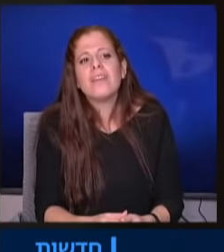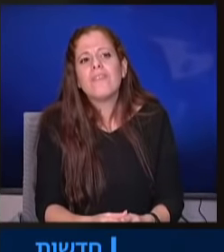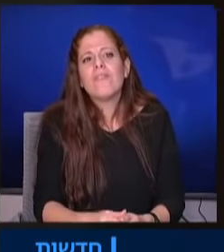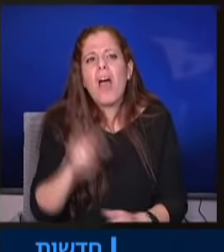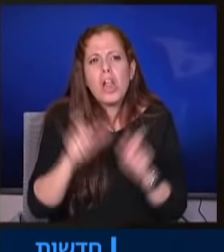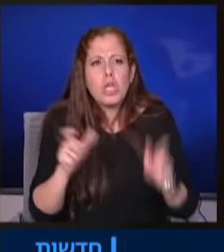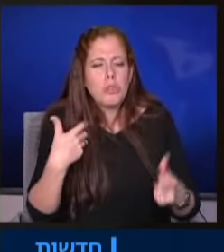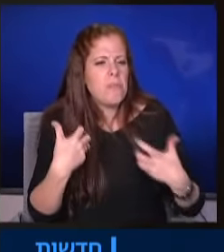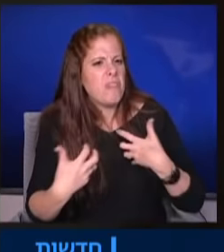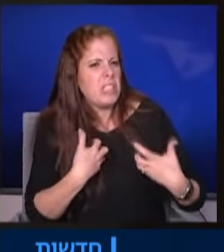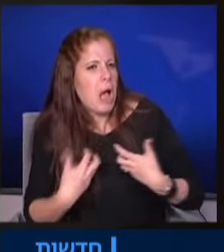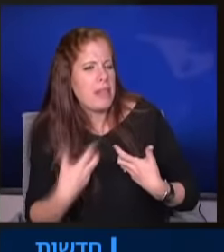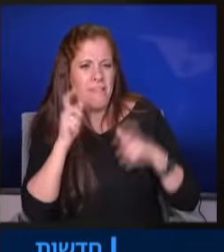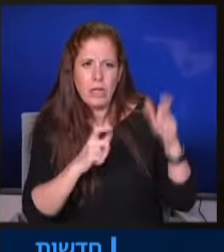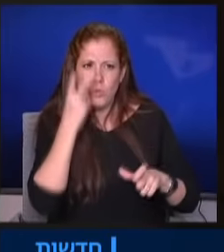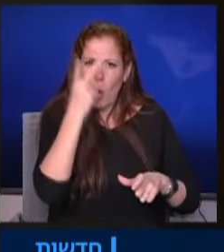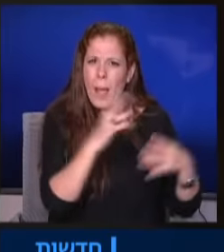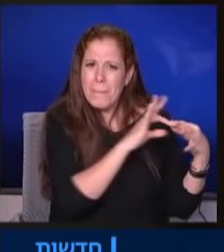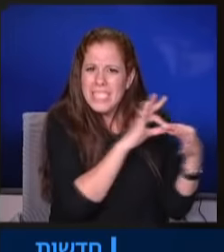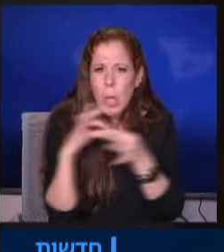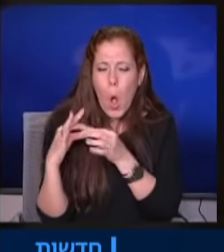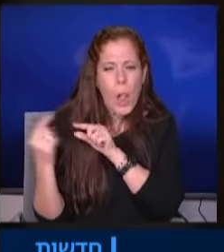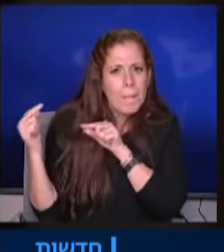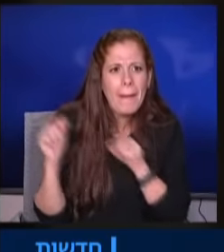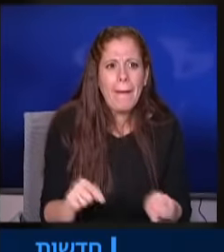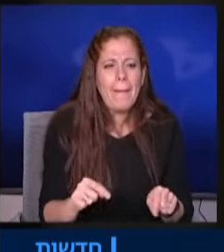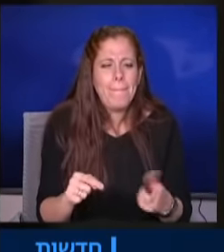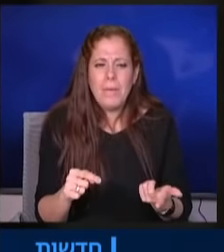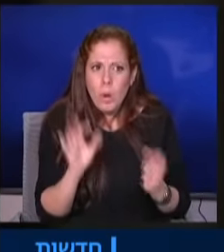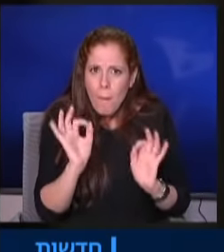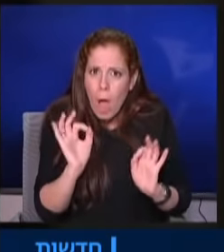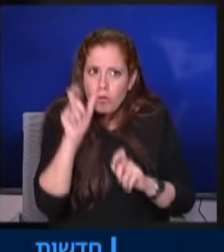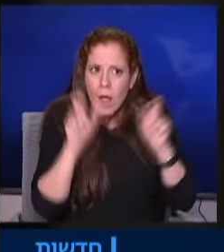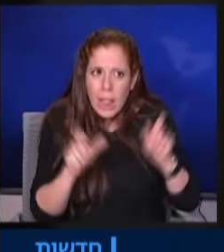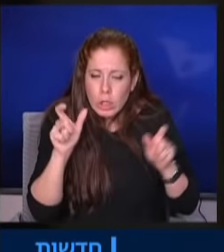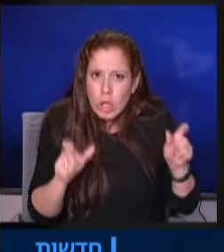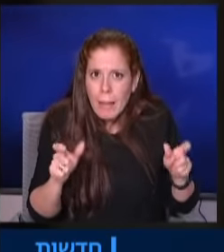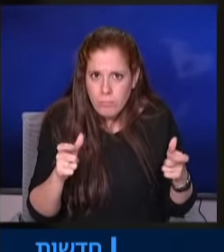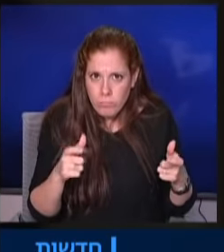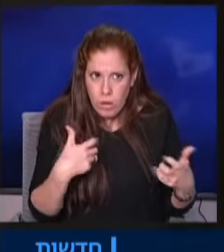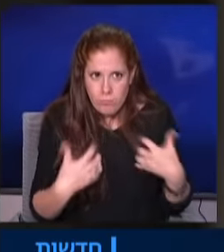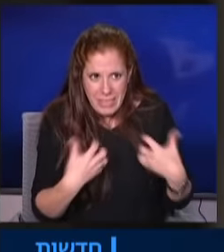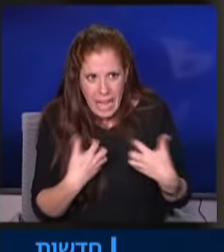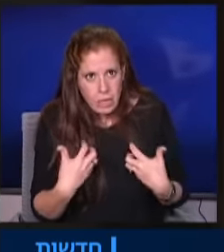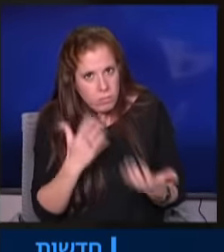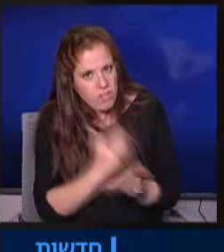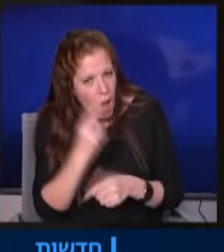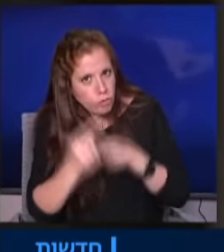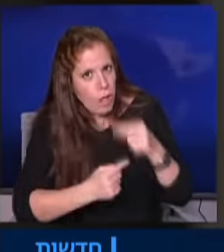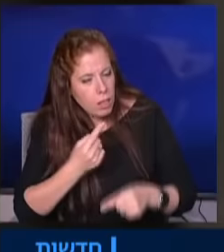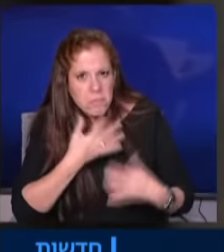ואנשים, ושחקנים, ואנשים שאתה רואה בסדרות, כאילו ממש, אנשים שהם שחקים כבר שנים,